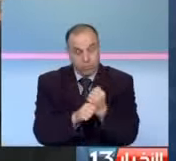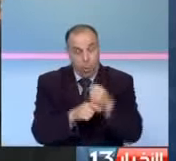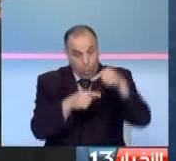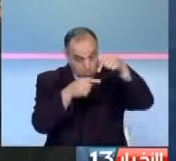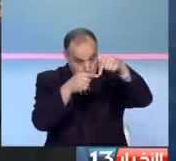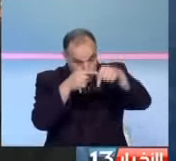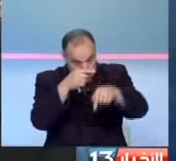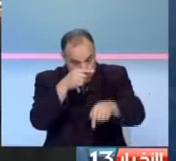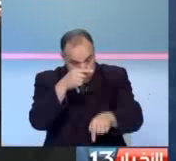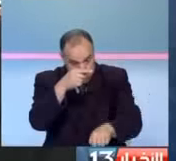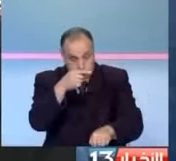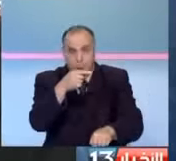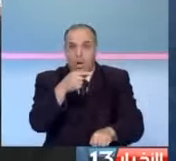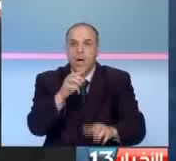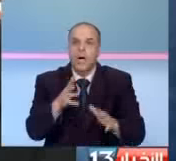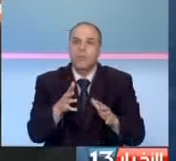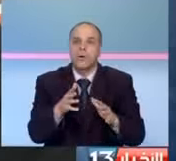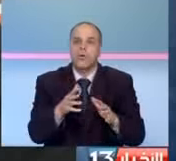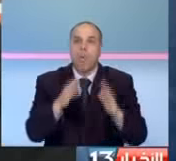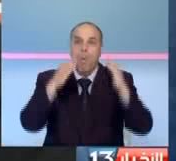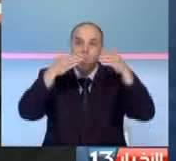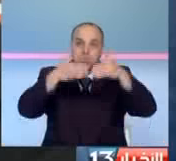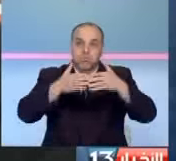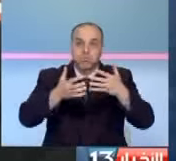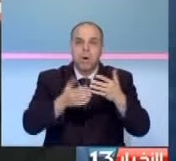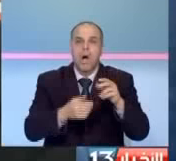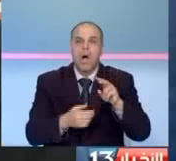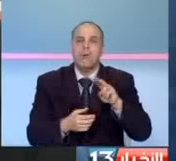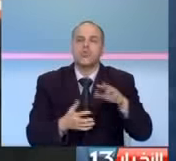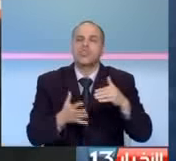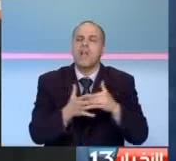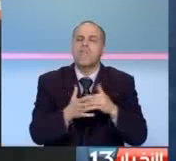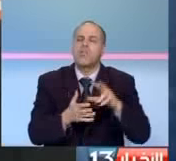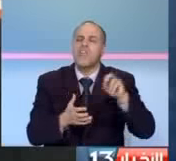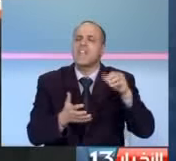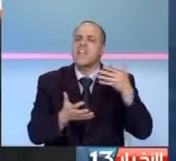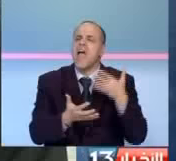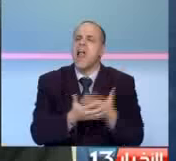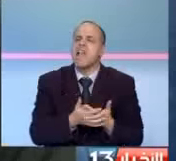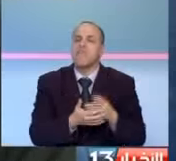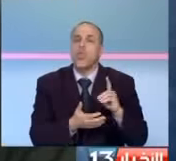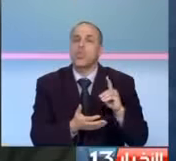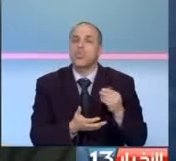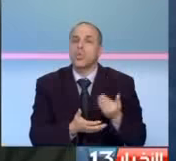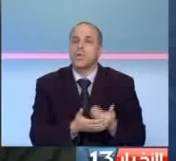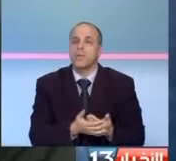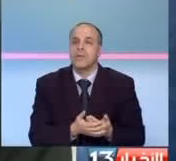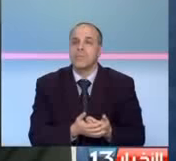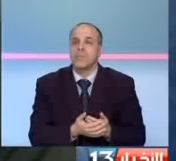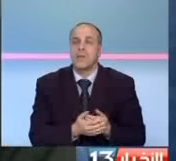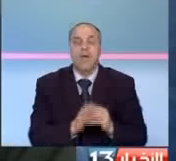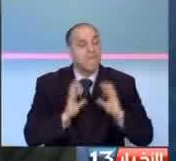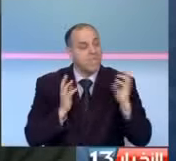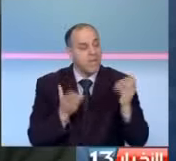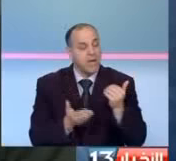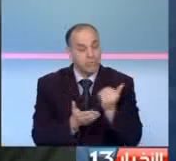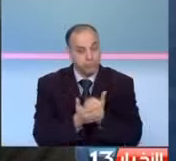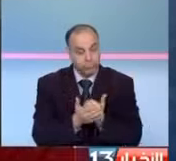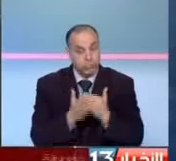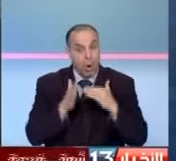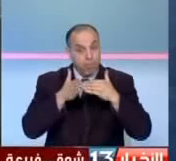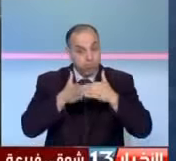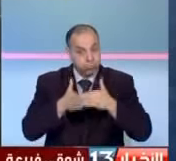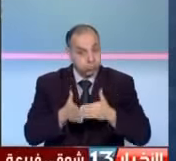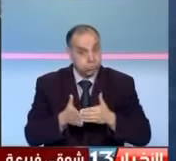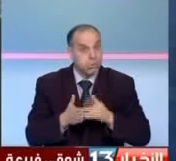عمق يخولنا لقبول سفن ذات حمولة 25,000 و30,000 طن. فضاء الأنشطة الاقتصادية بجرجيس والفضاء المينائي